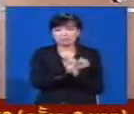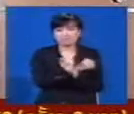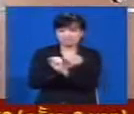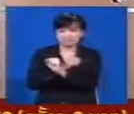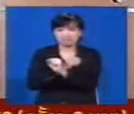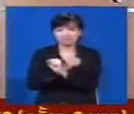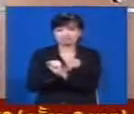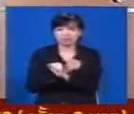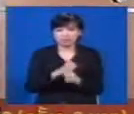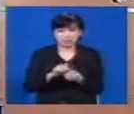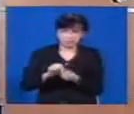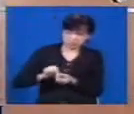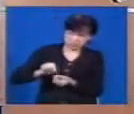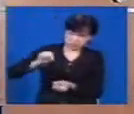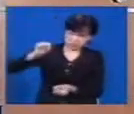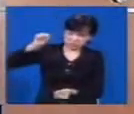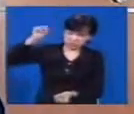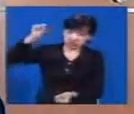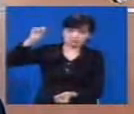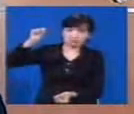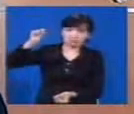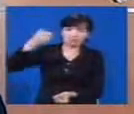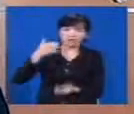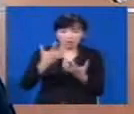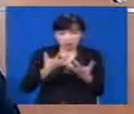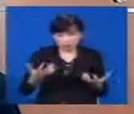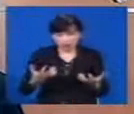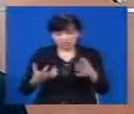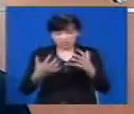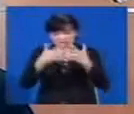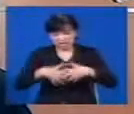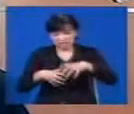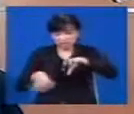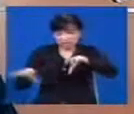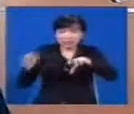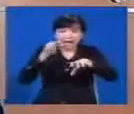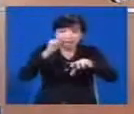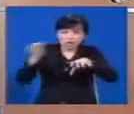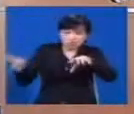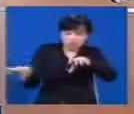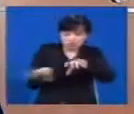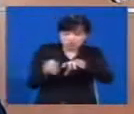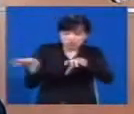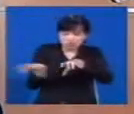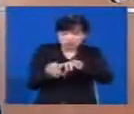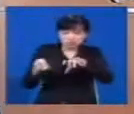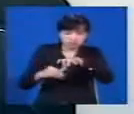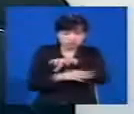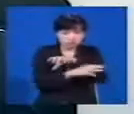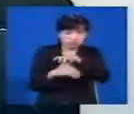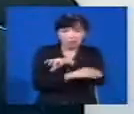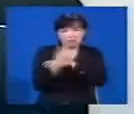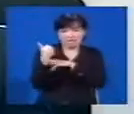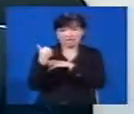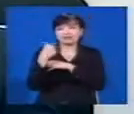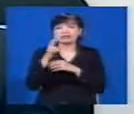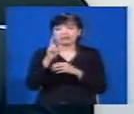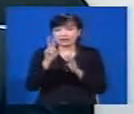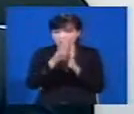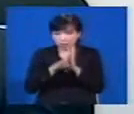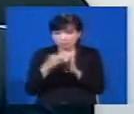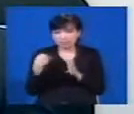วันนี้เพิ่มความสูงเป็น70ปีมีอุปกรณ์สูบที่สแตนด์บายนะครับจากระบบไฟฟ้าเพิ่มระบบทางด้านน้ำมันเข้ามามี